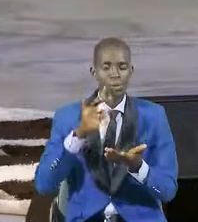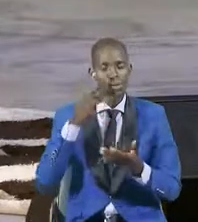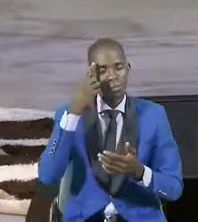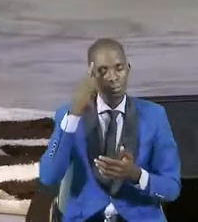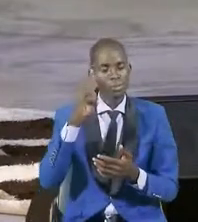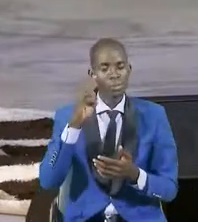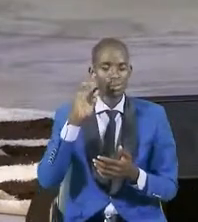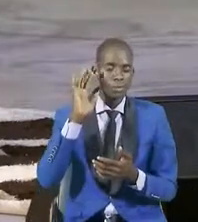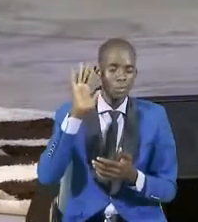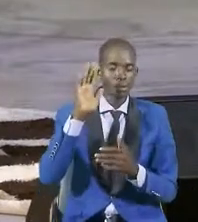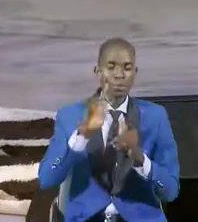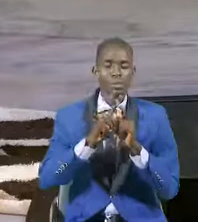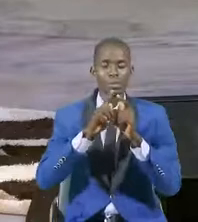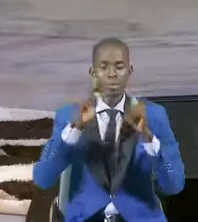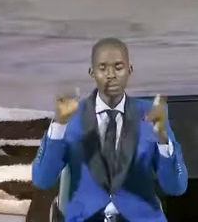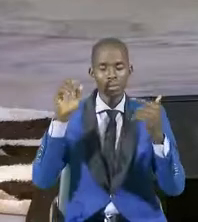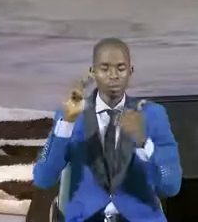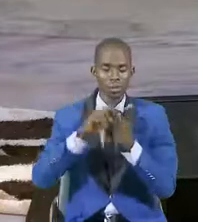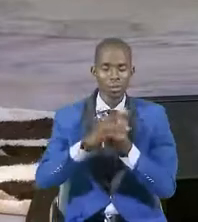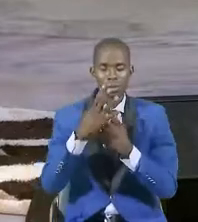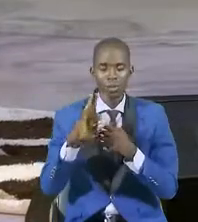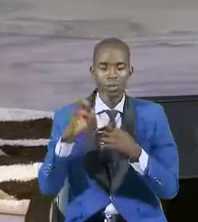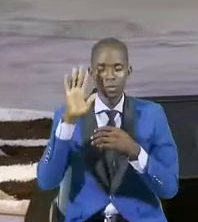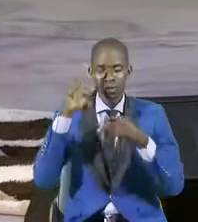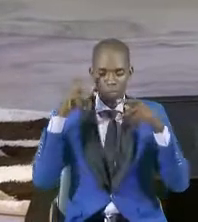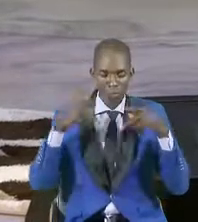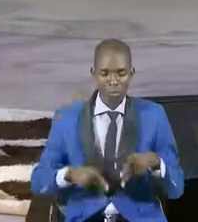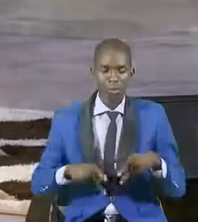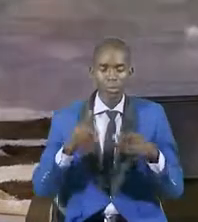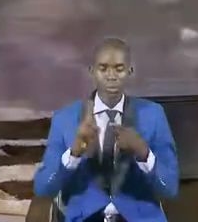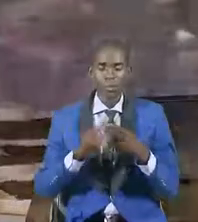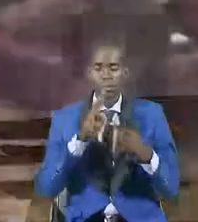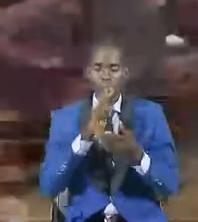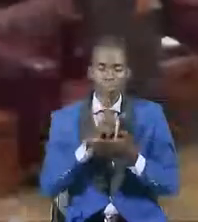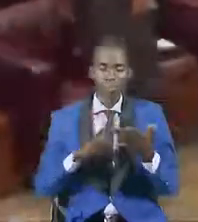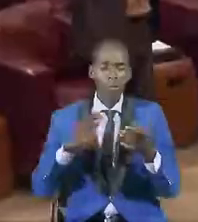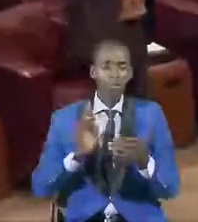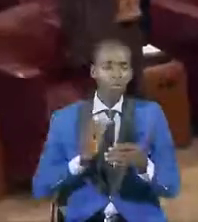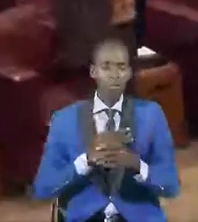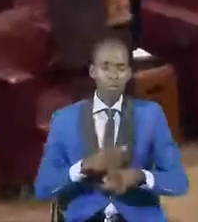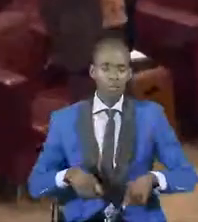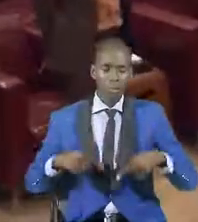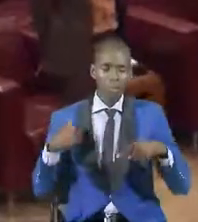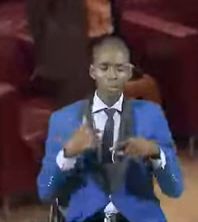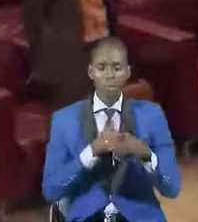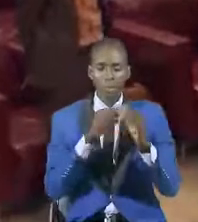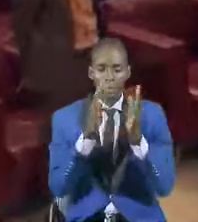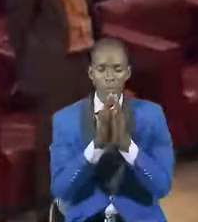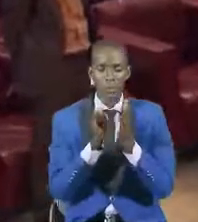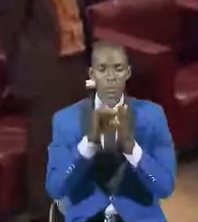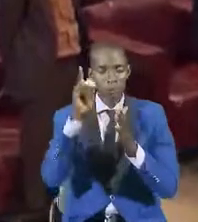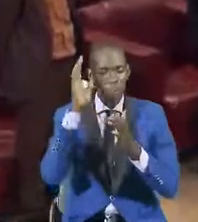la grandeur de ta personnalité d'être, de faire partie de notre vie. Je prie, Seigneur, que